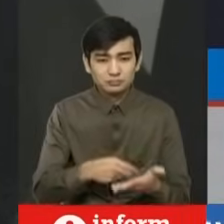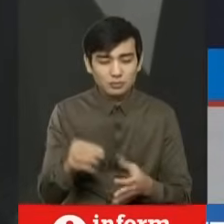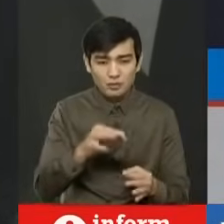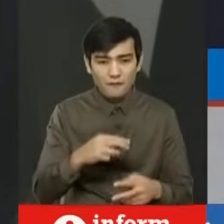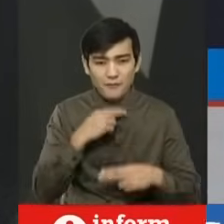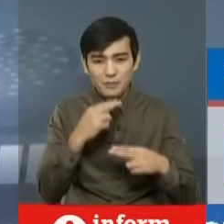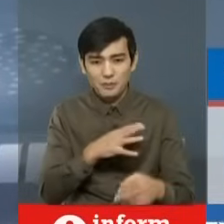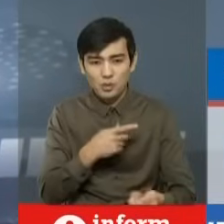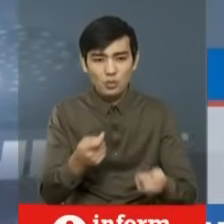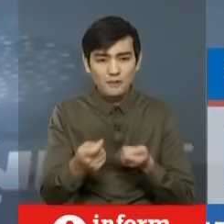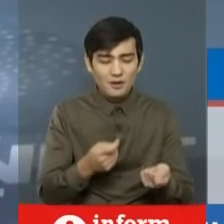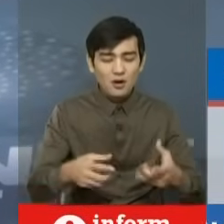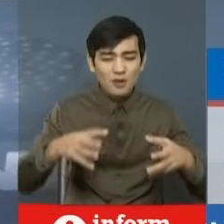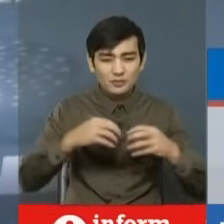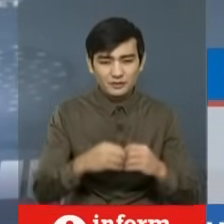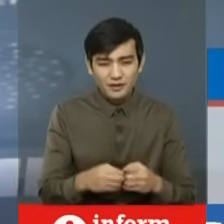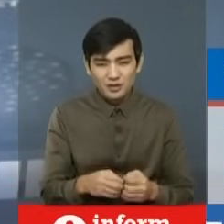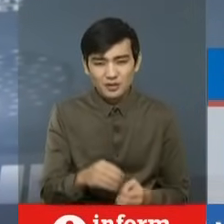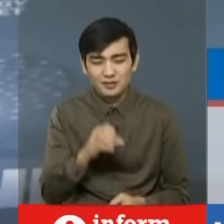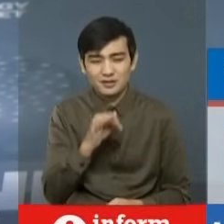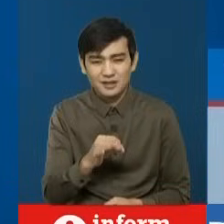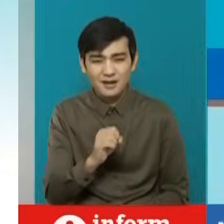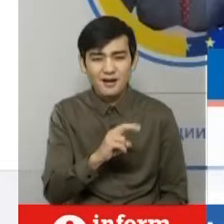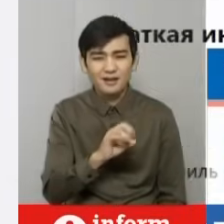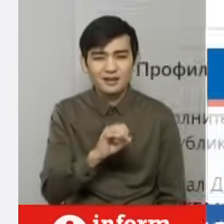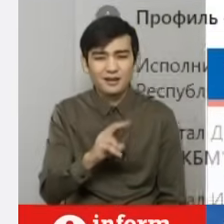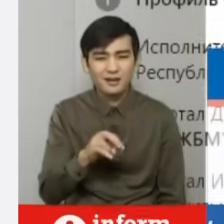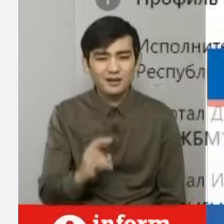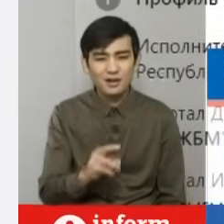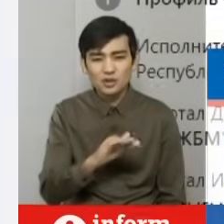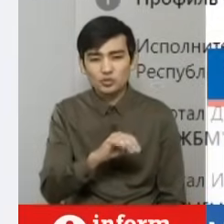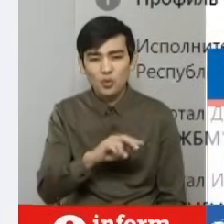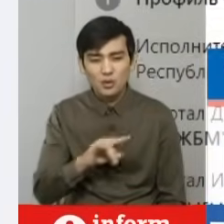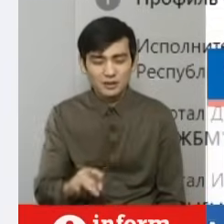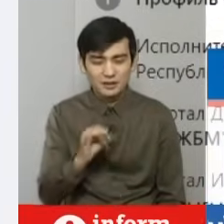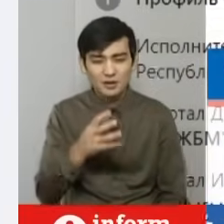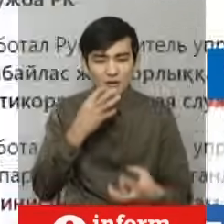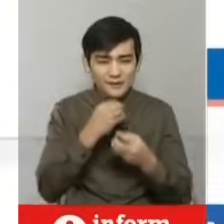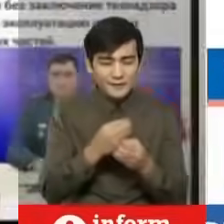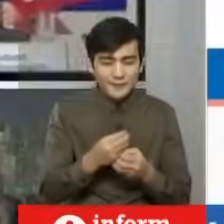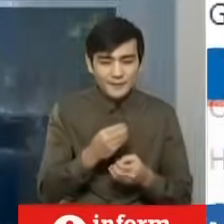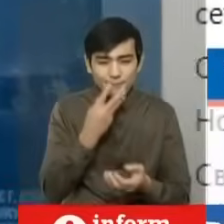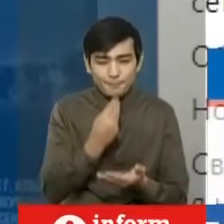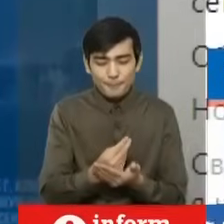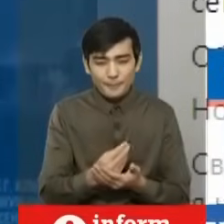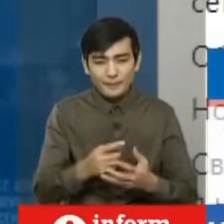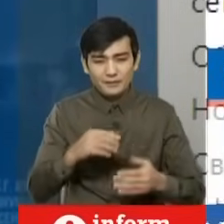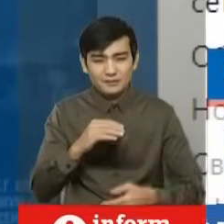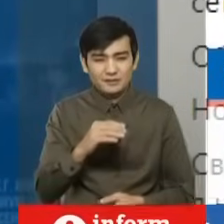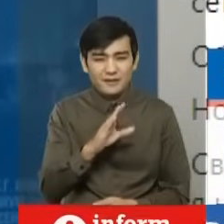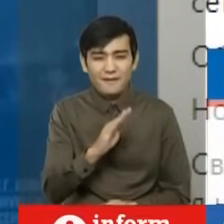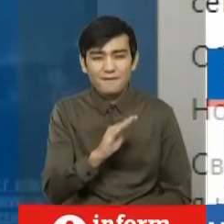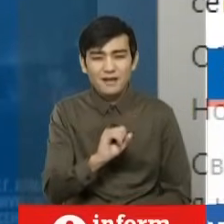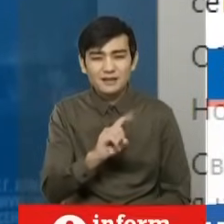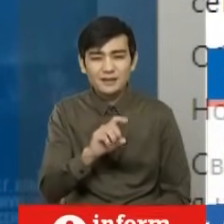внимание руководителя общественного объединения Адель Да жола в своих социальных сетях общественник дидар смагулов упомянул